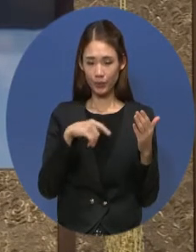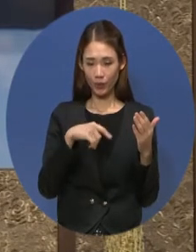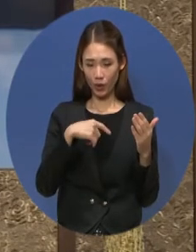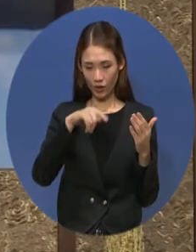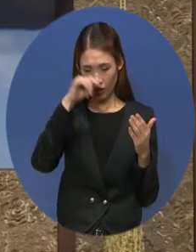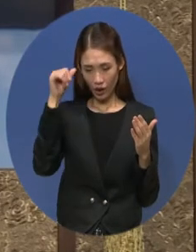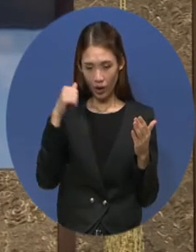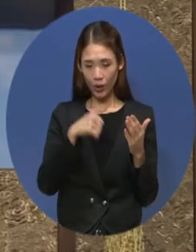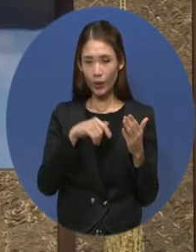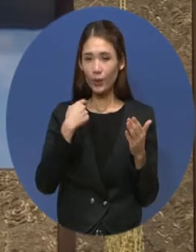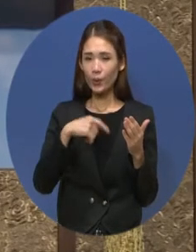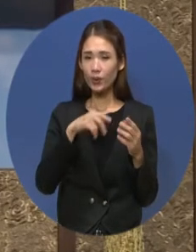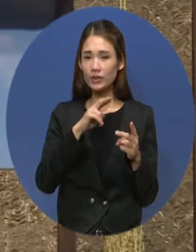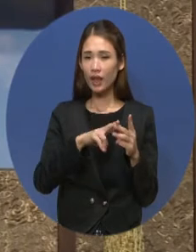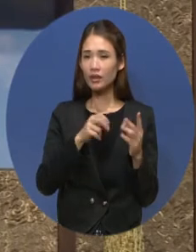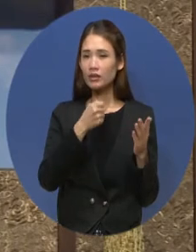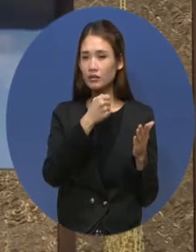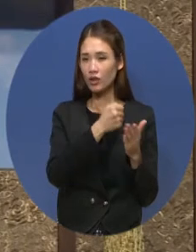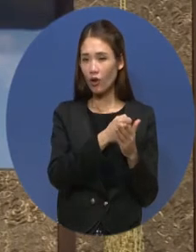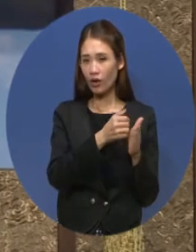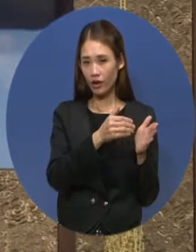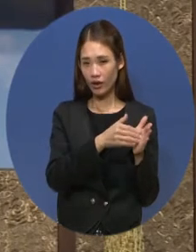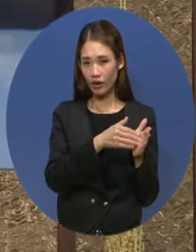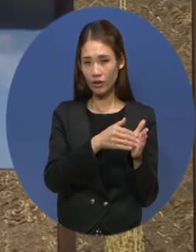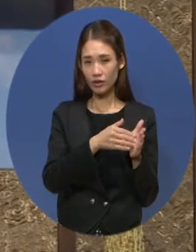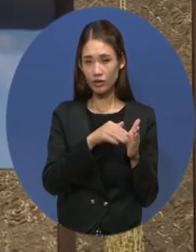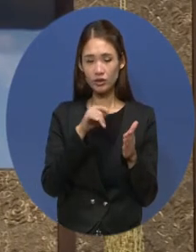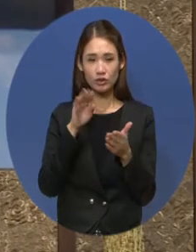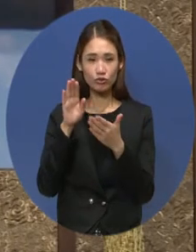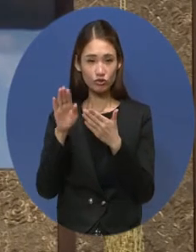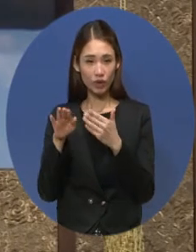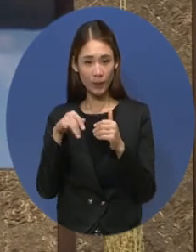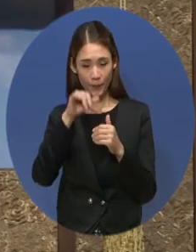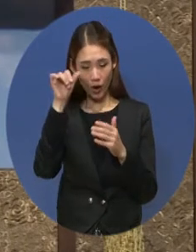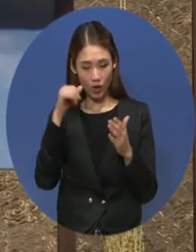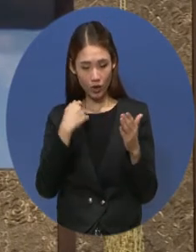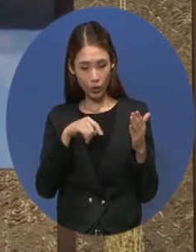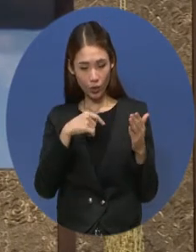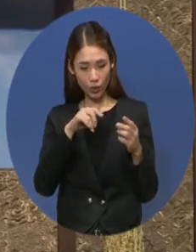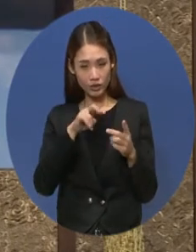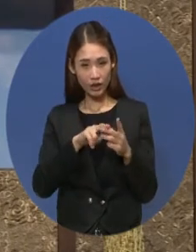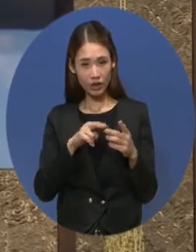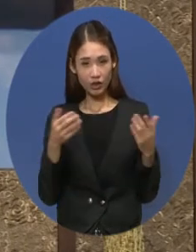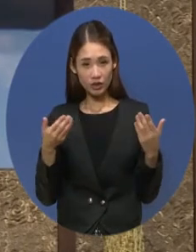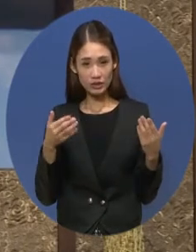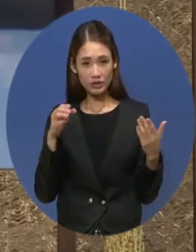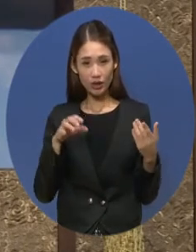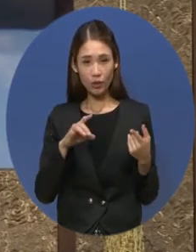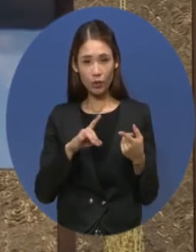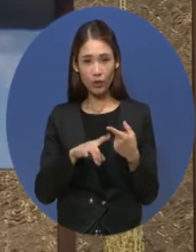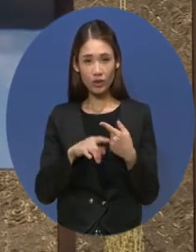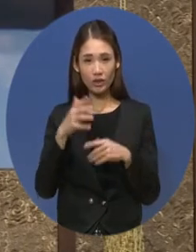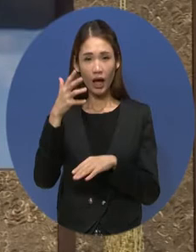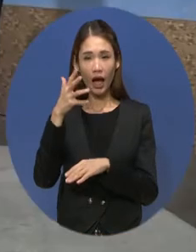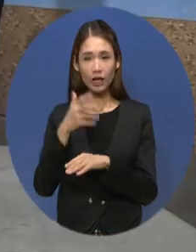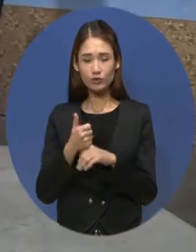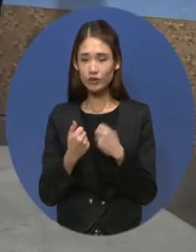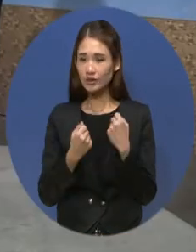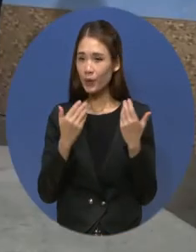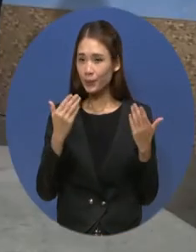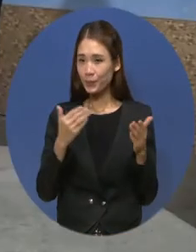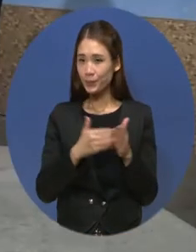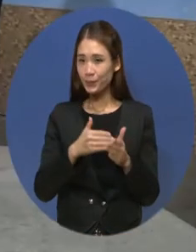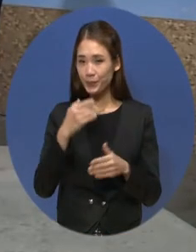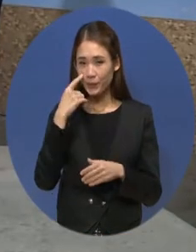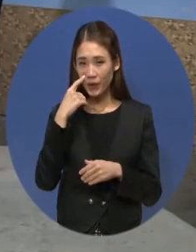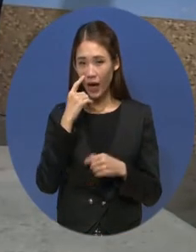이렇게 정해 졌습니다 그래서 어 뒤에 가면 은 또 이제 평생 교육 센터 가 무엇을 하는 건지는 데 그때 한 말씀 드리도록 하겠습니다 네 그럼